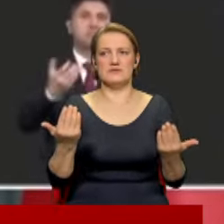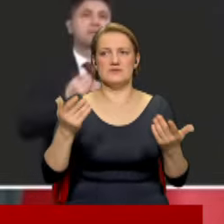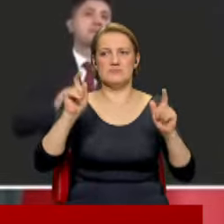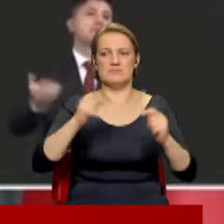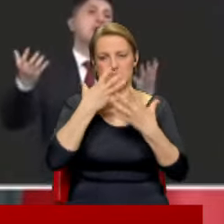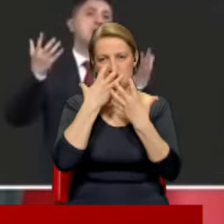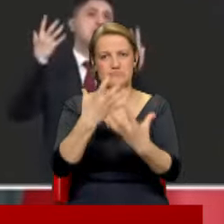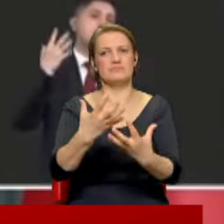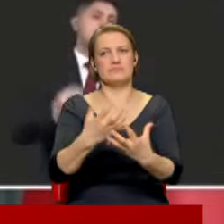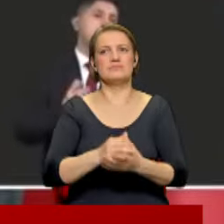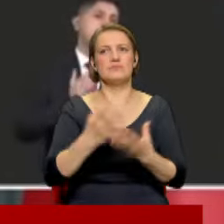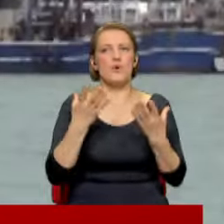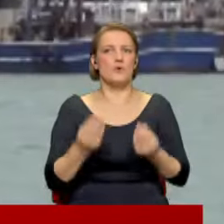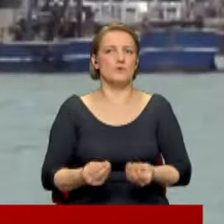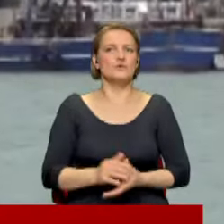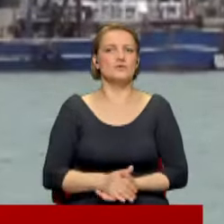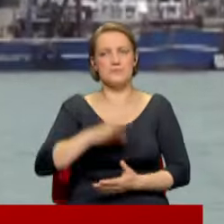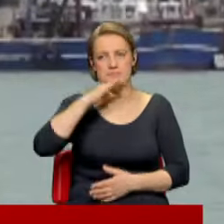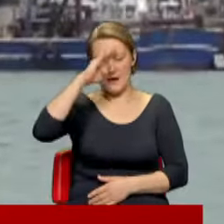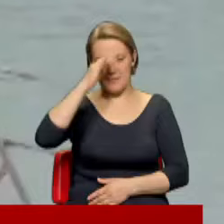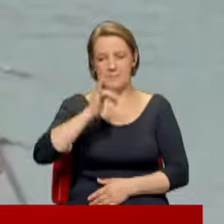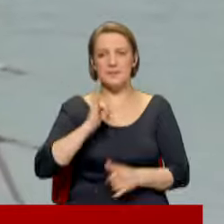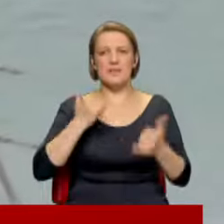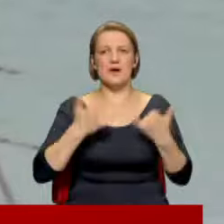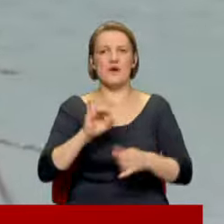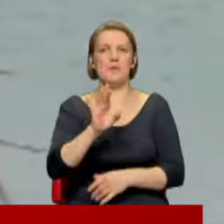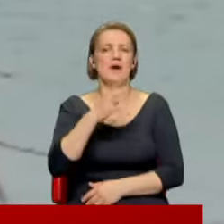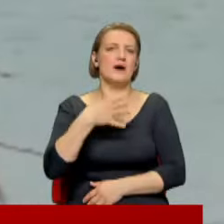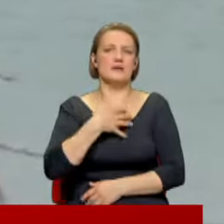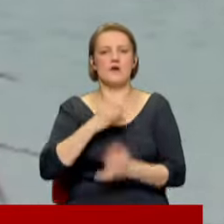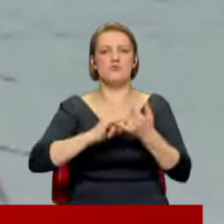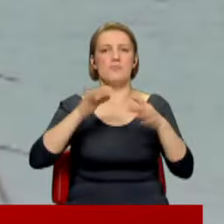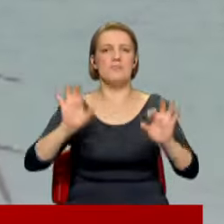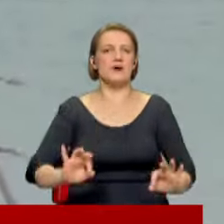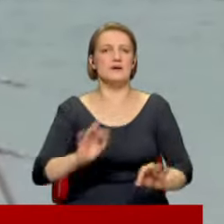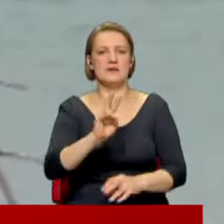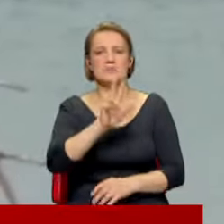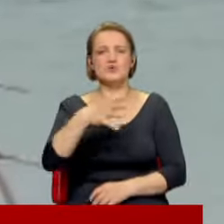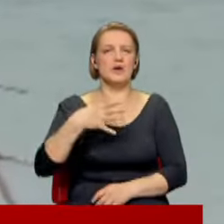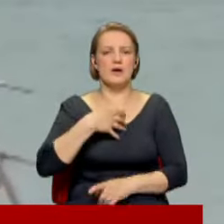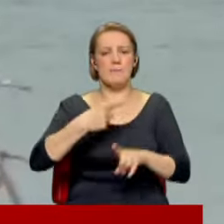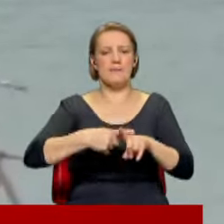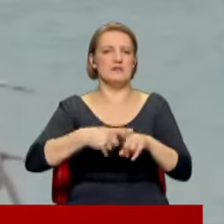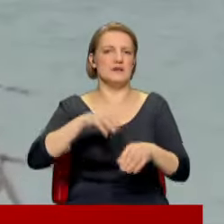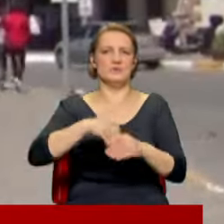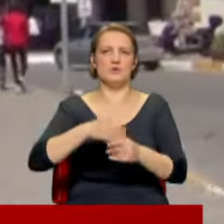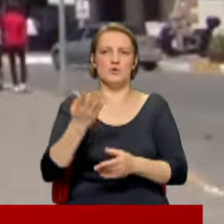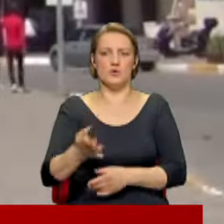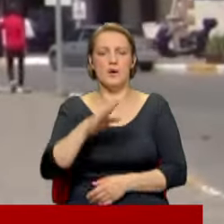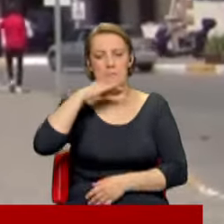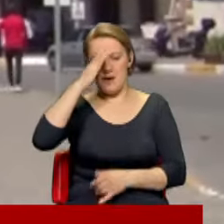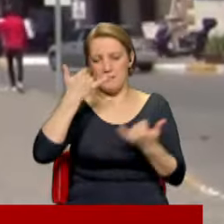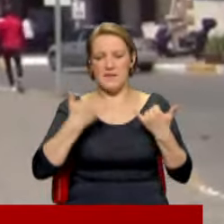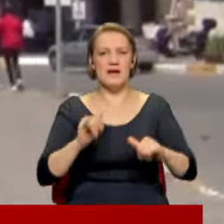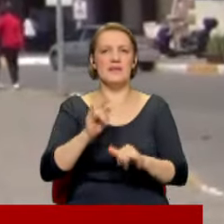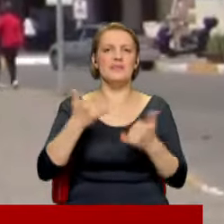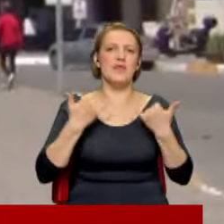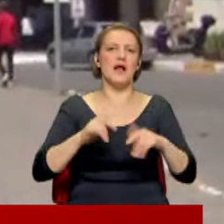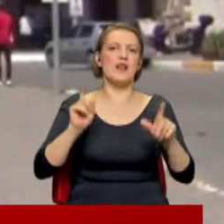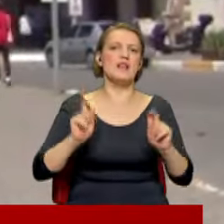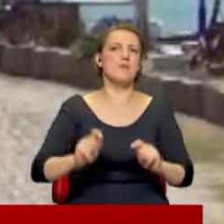sağlamış oluyoruz. Bayram tatili 15 Haziran Cumartesi günü başlayacak. 23 Haziran Pazar günü sona erecek. Bayram tatilinde